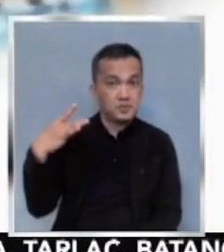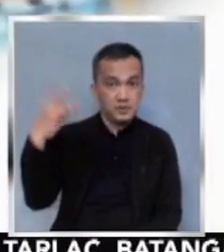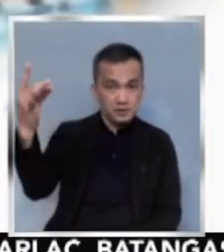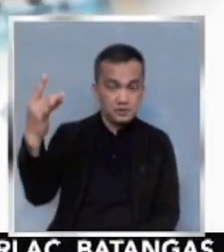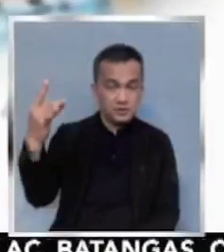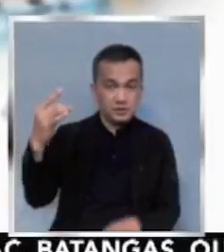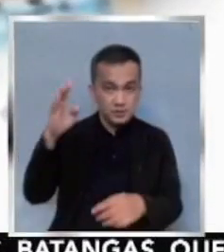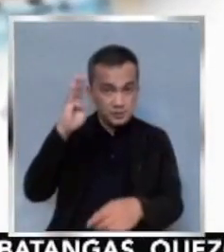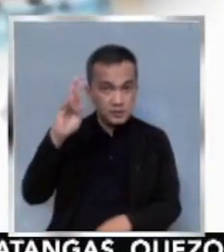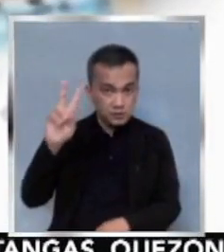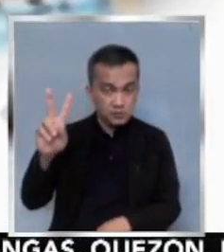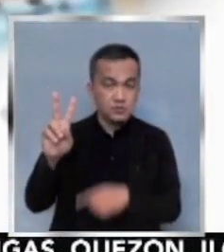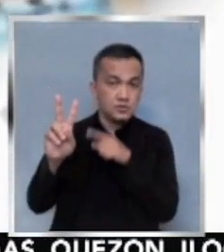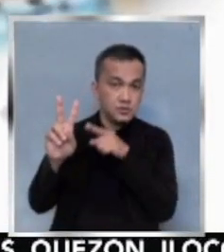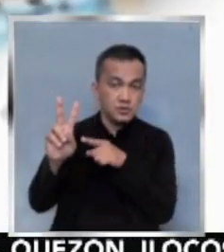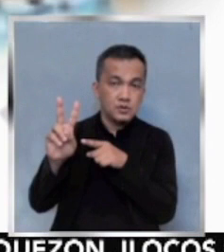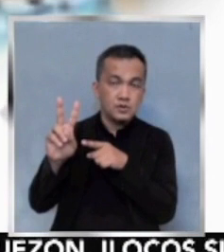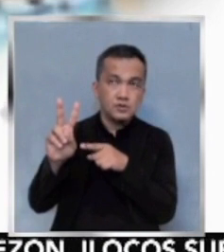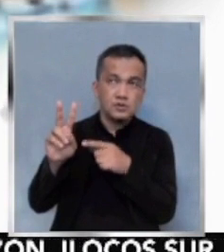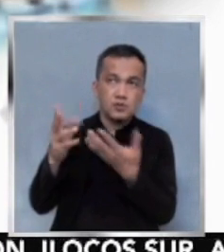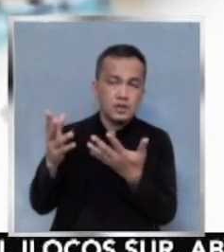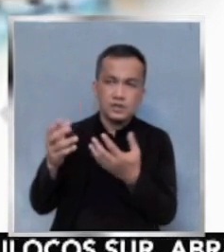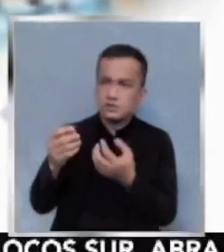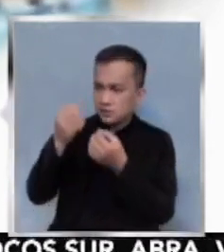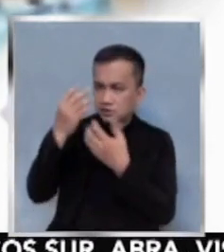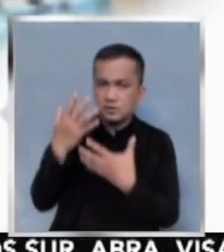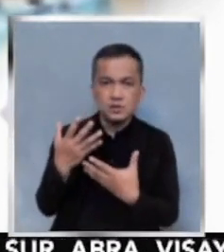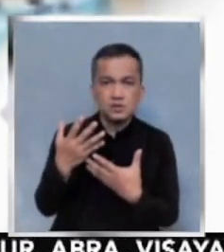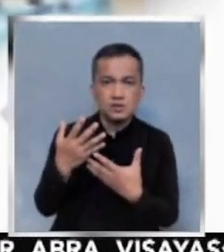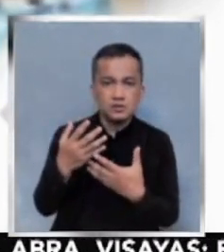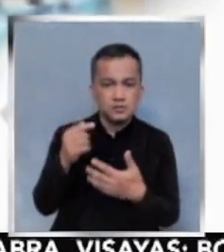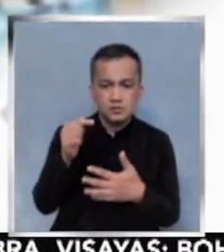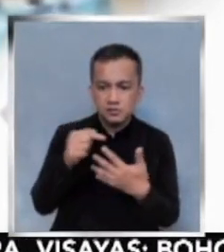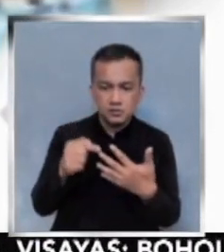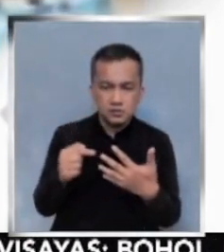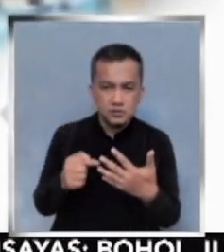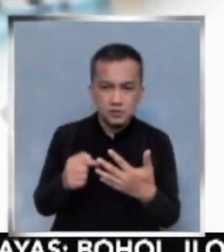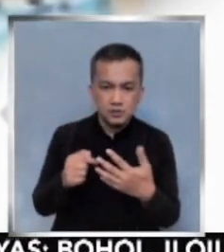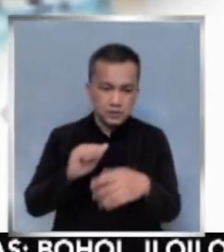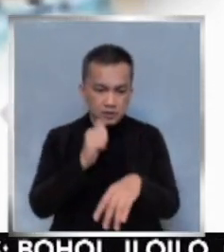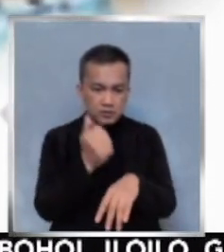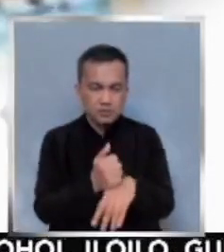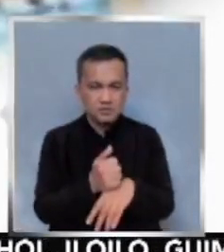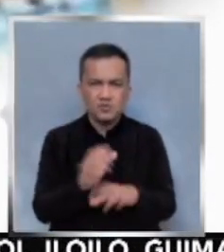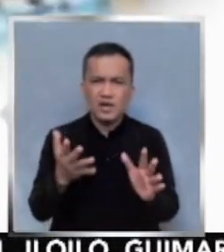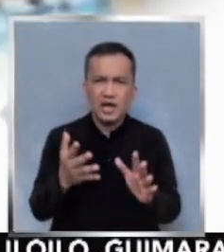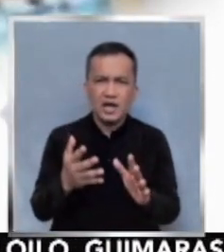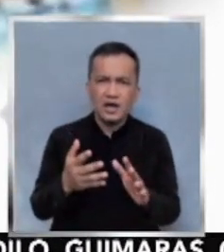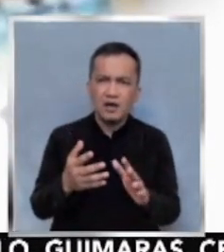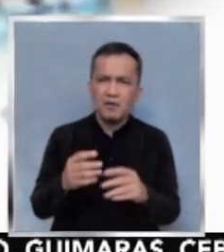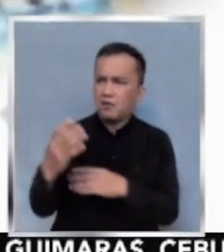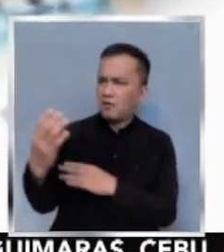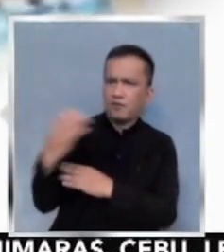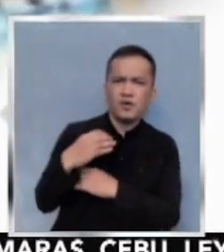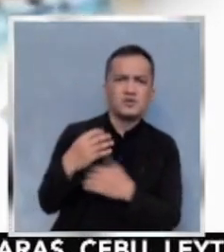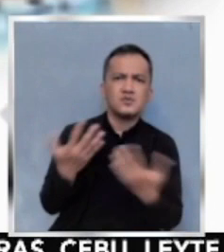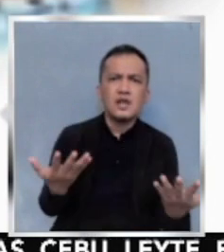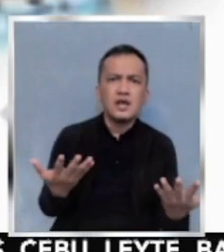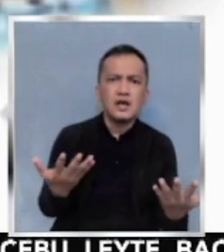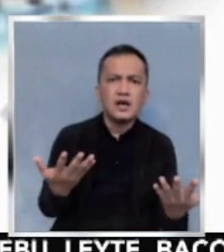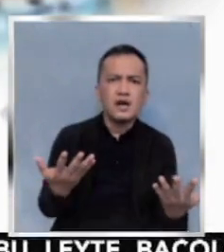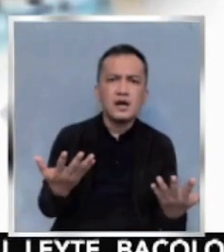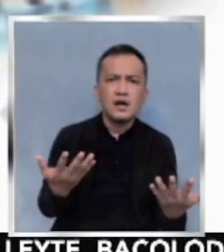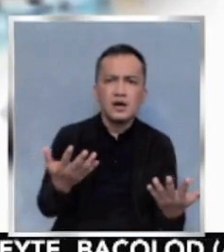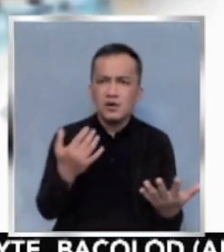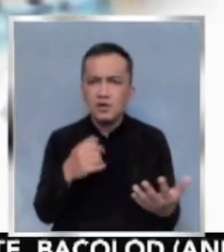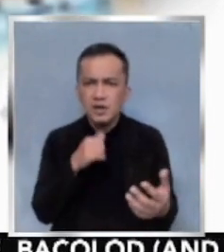Presidente, pero wala siyang sinabi na ganito, pag in-appoint kita, ganito. Walang pressure, Maris. Why will I yield to such?